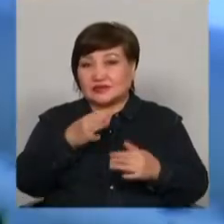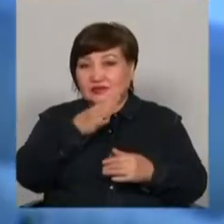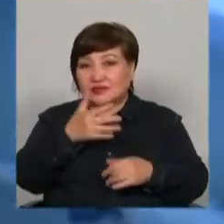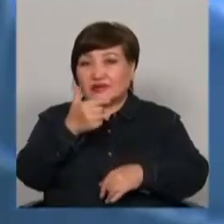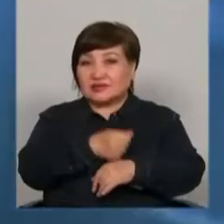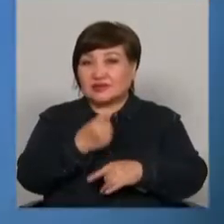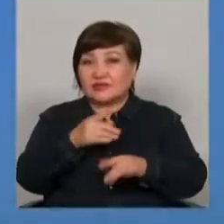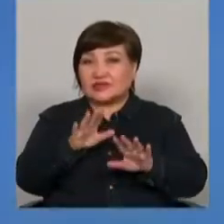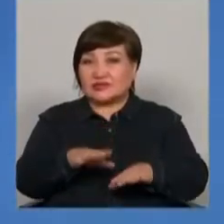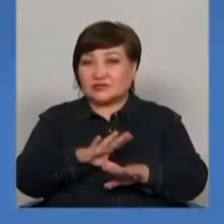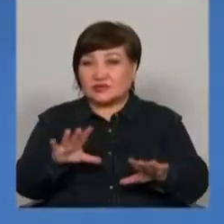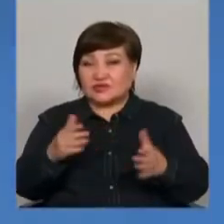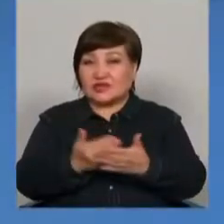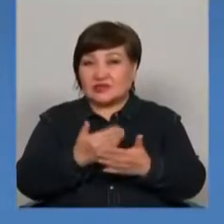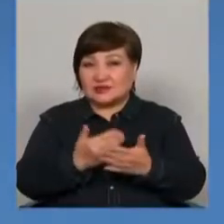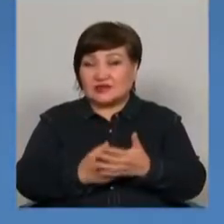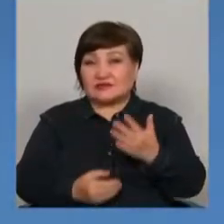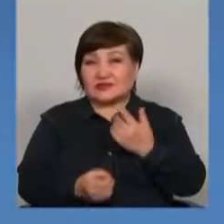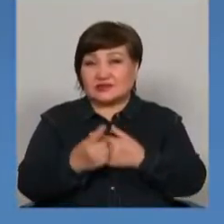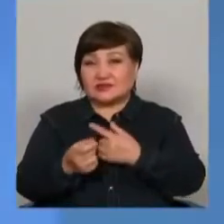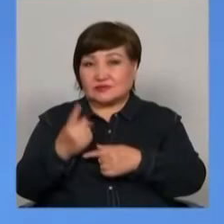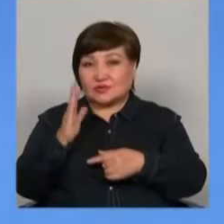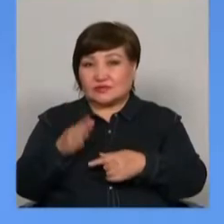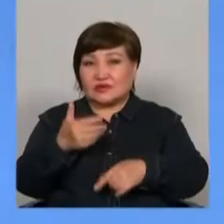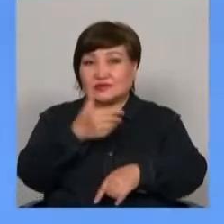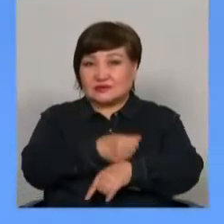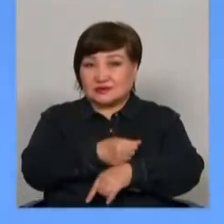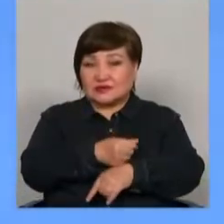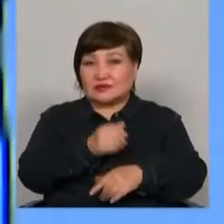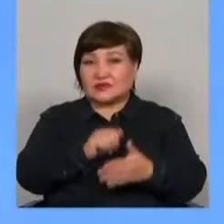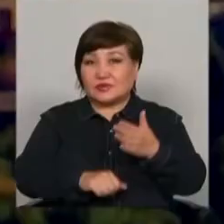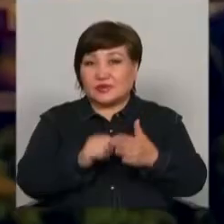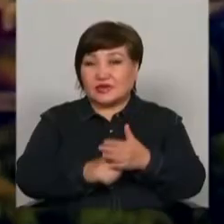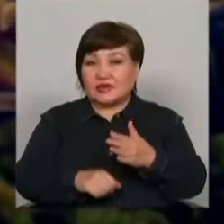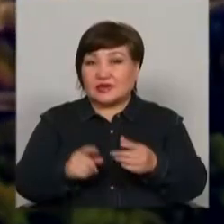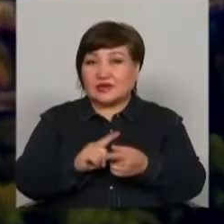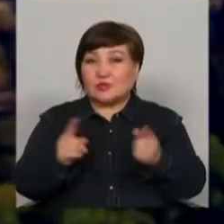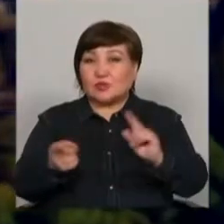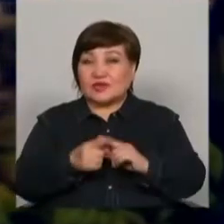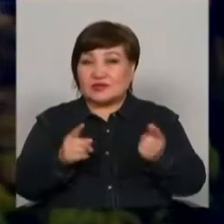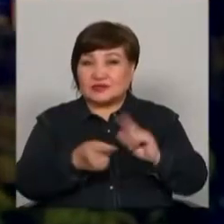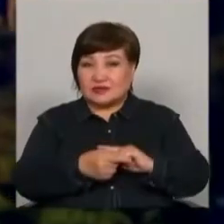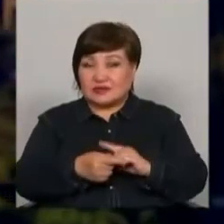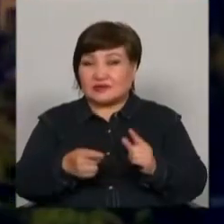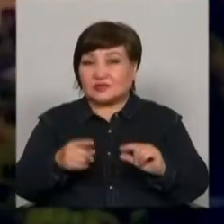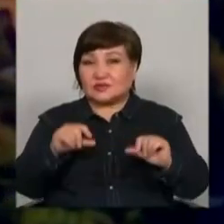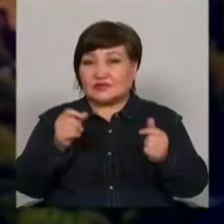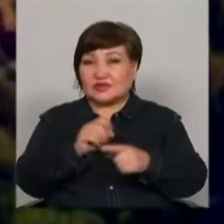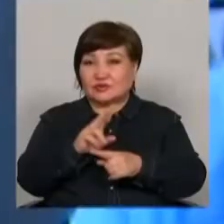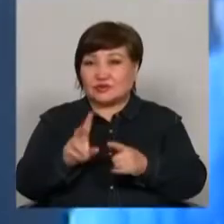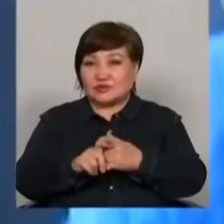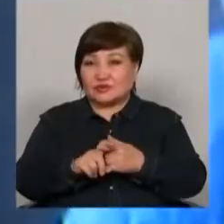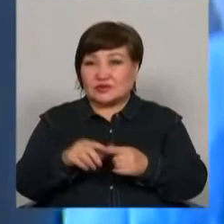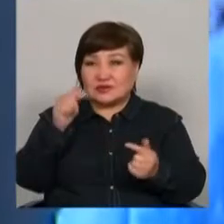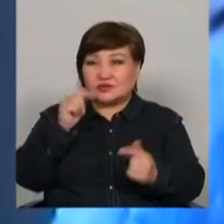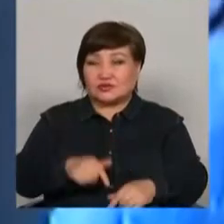тұрып жатқан жоқ, ертең тағы да жаңалықтар шығады. Мына себебі бұл мутацияға ұшырап жатқаннан кейін осы мутацияға қарсы тұратын